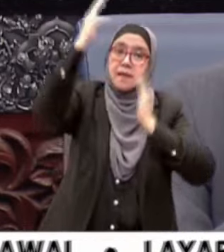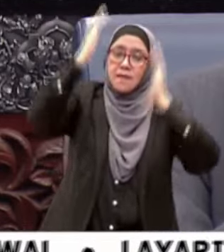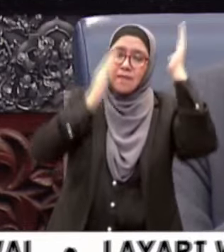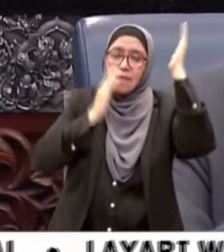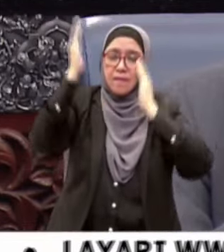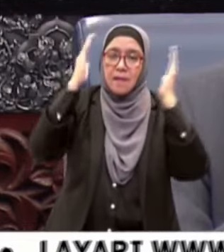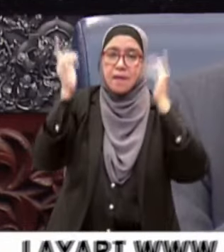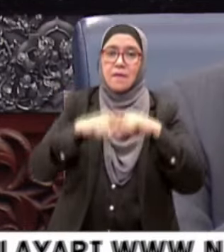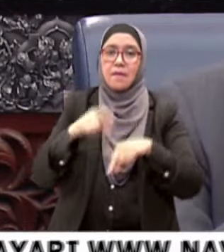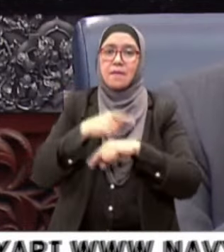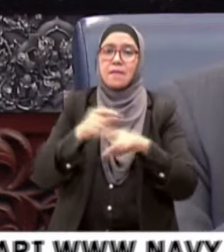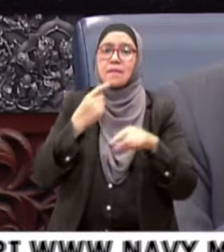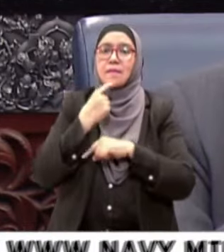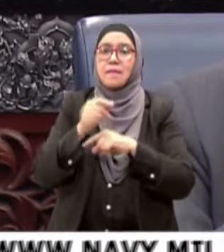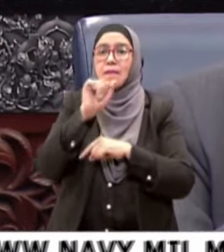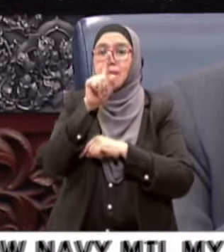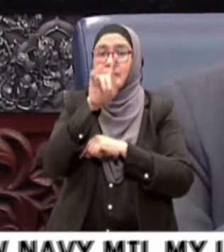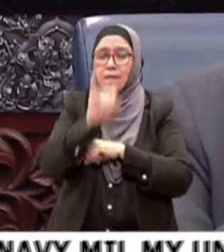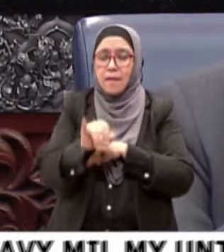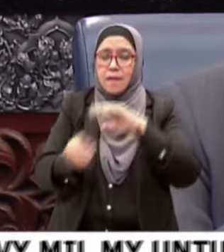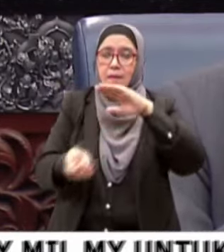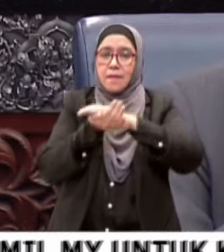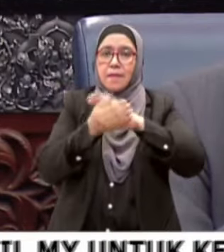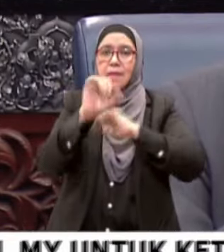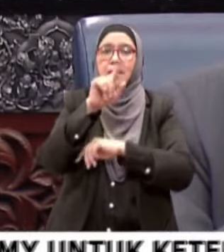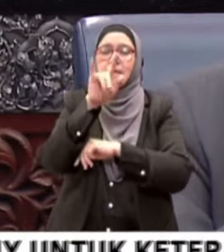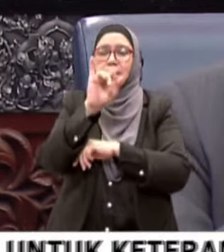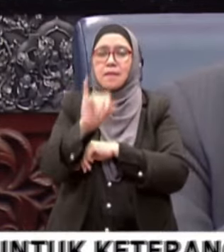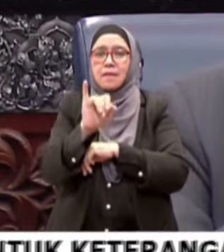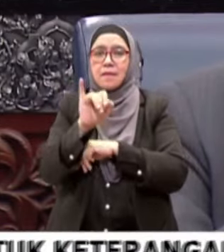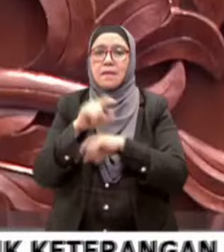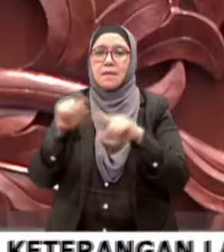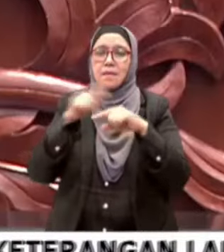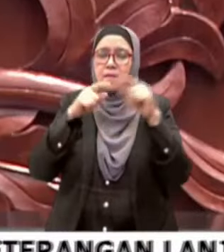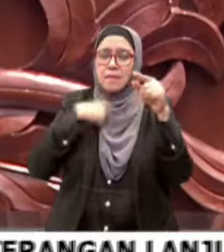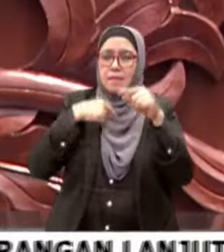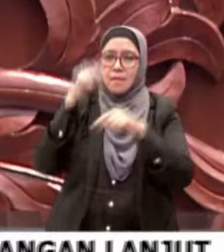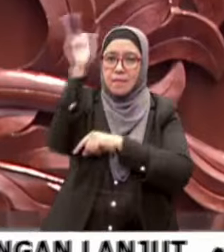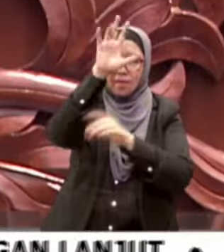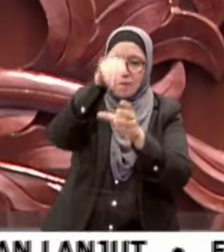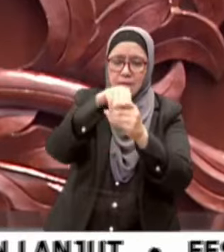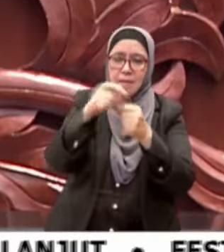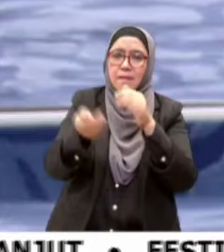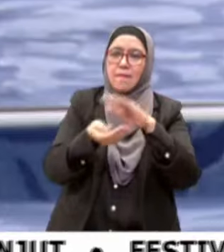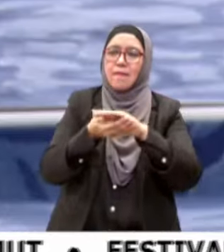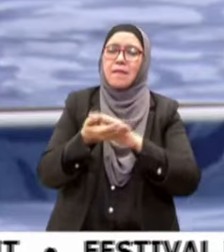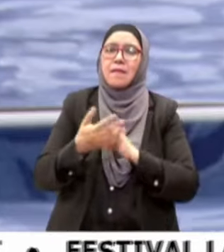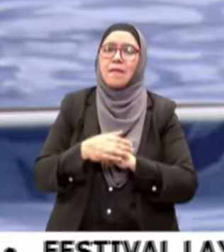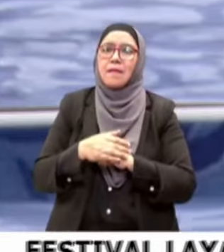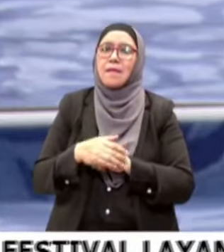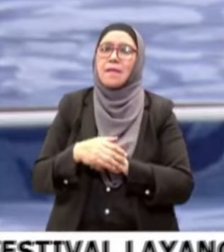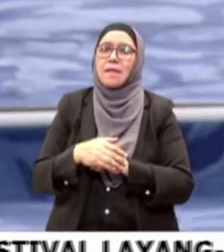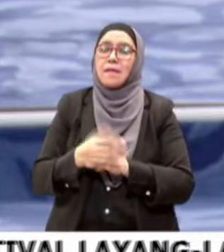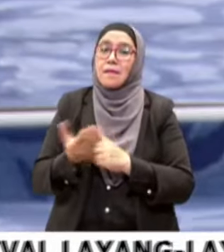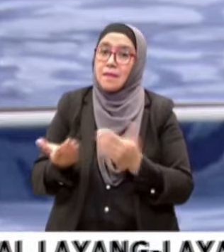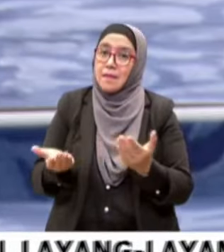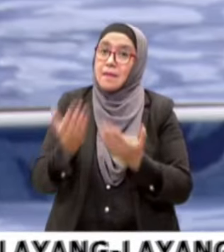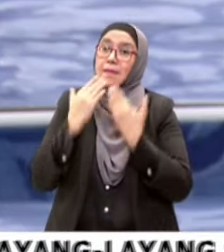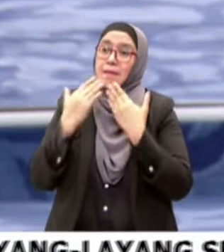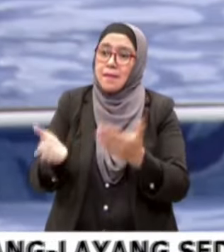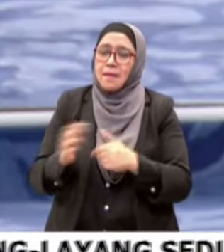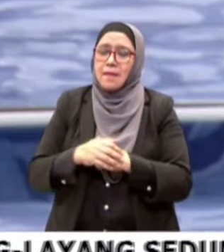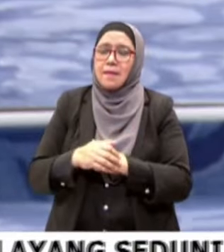510 22 terima kasih memang saya setuju dengan kegesahan